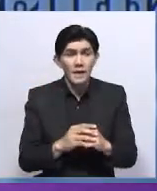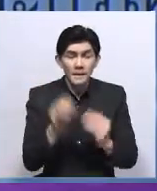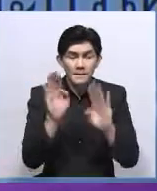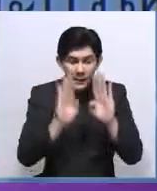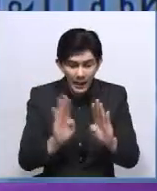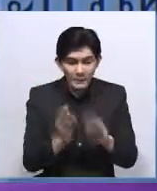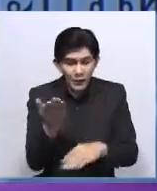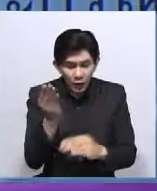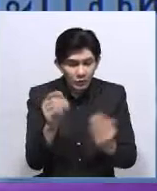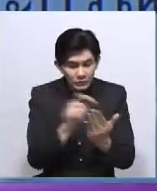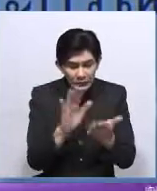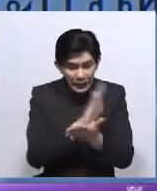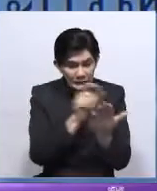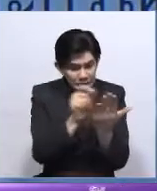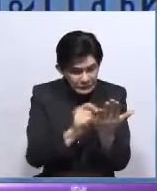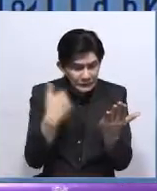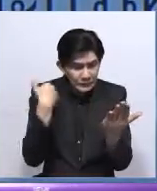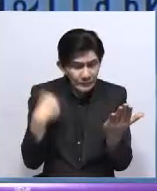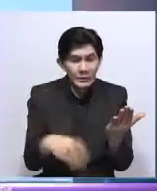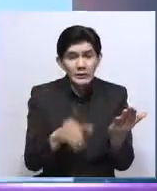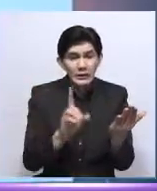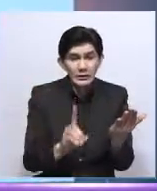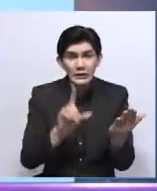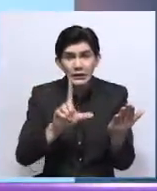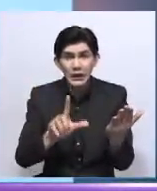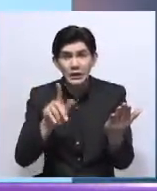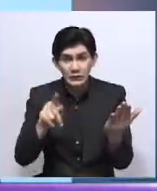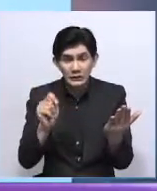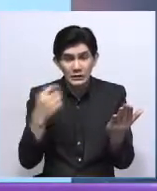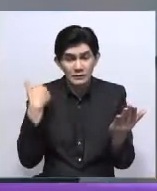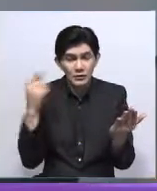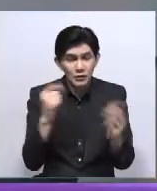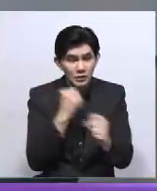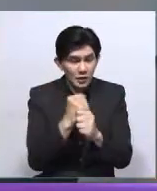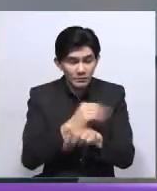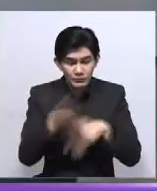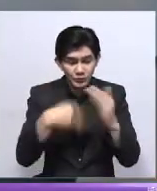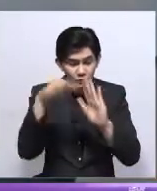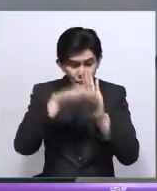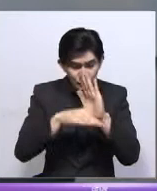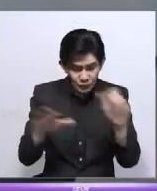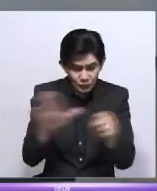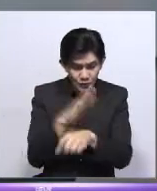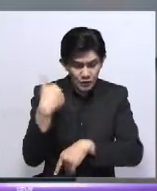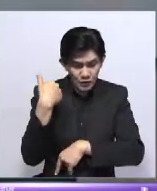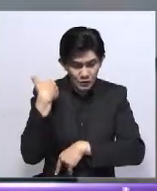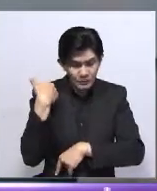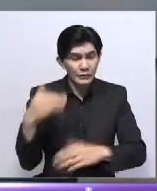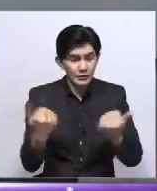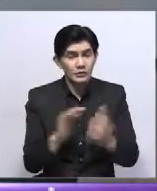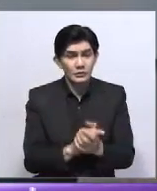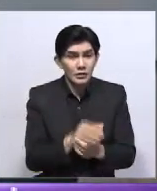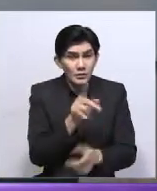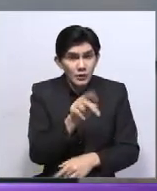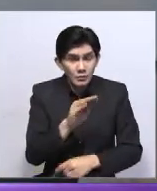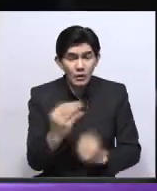ขอผ่านแอปพลิเคชัน DLTE Form iFile ซึ่งครอบคลุมทุกกระบวนการทั้งงานตามพระราชบัญญัติร